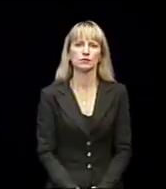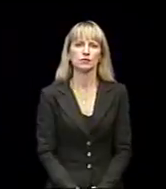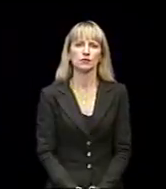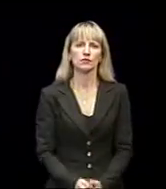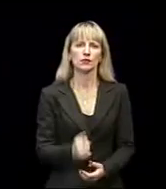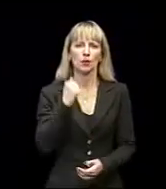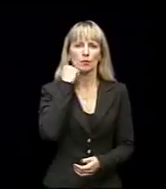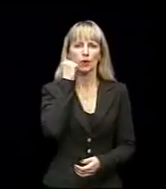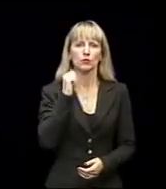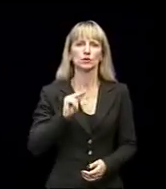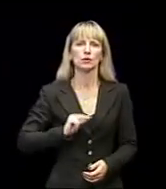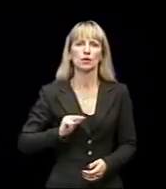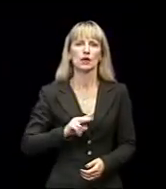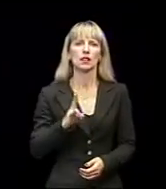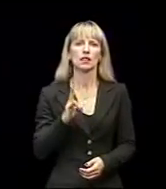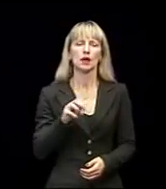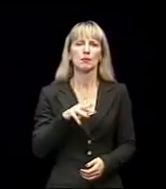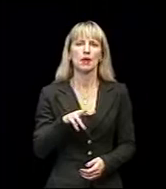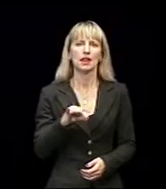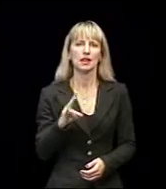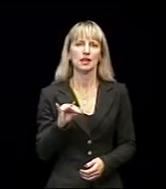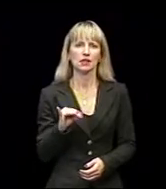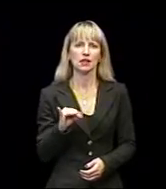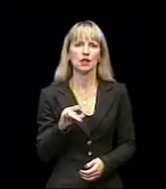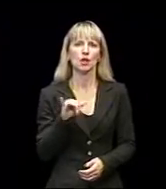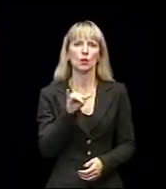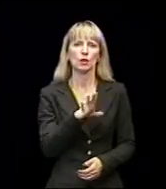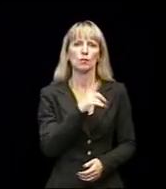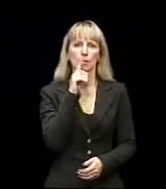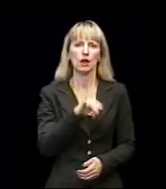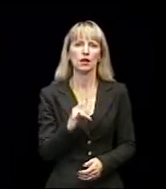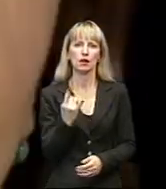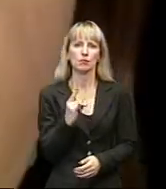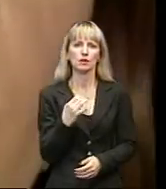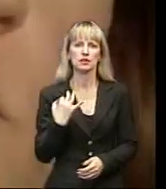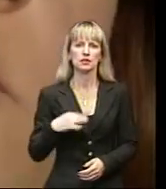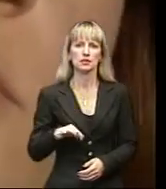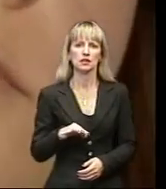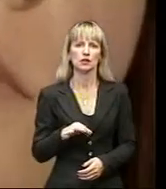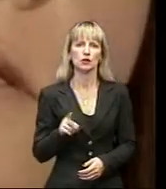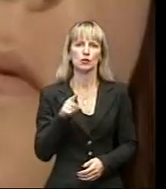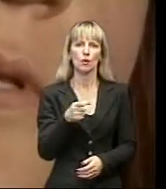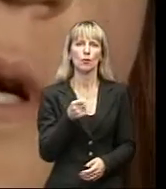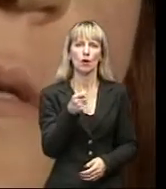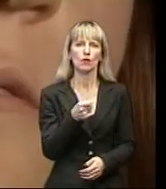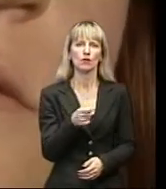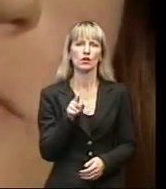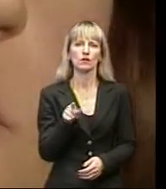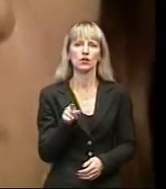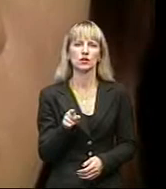Бабуся працювала на млині, і в неї була маленька дитина, син. Щоб його прогодувати,